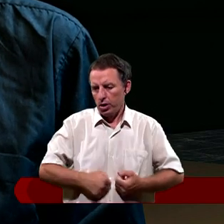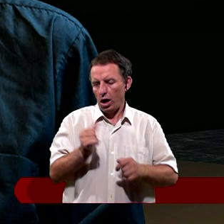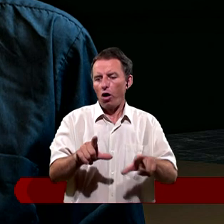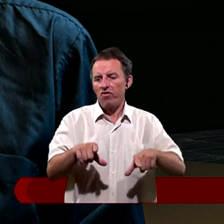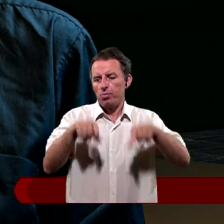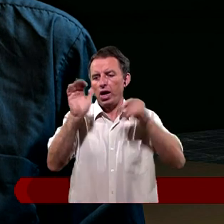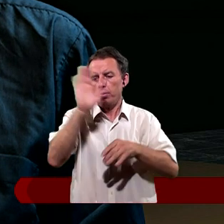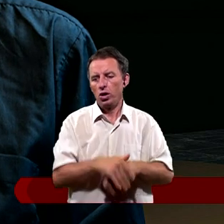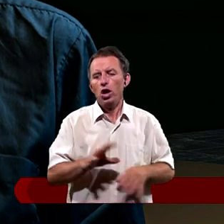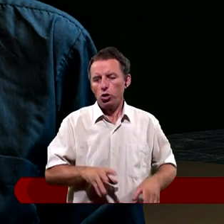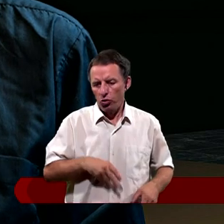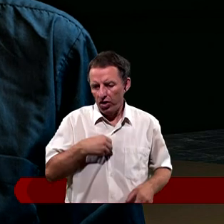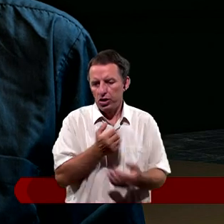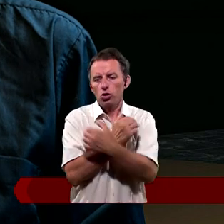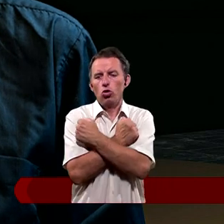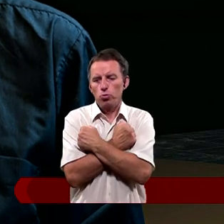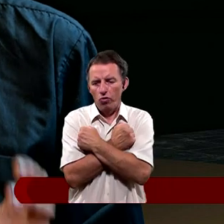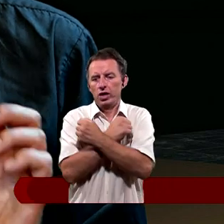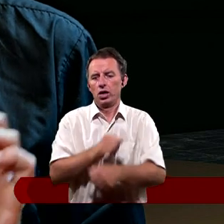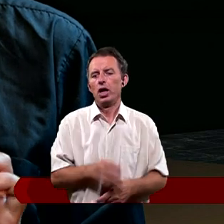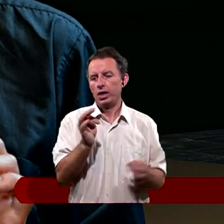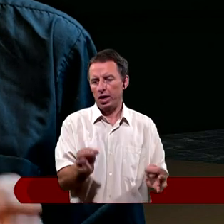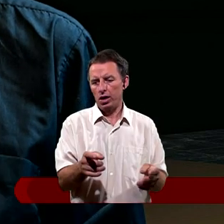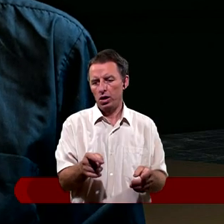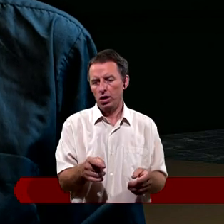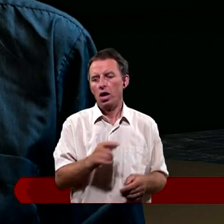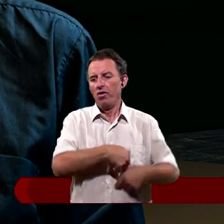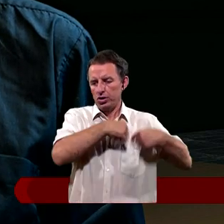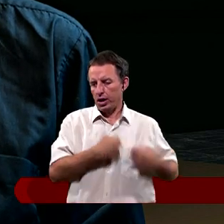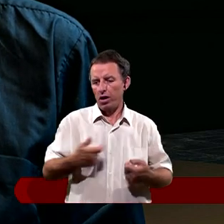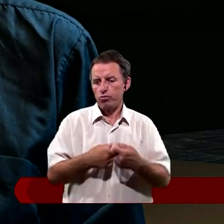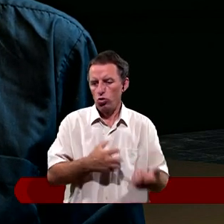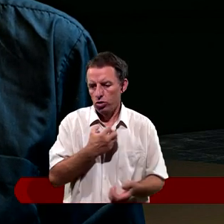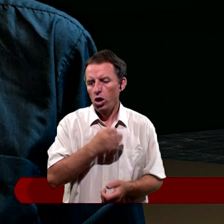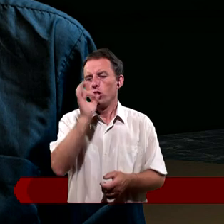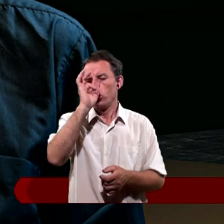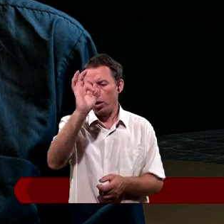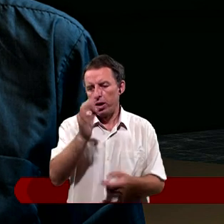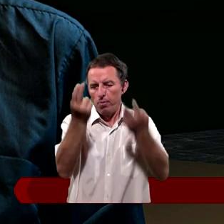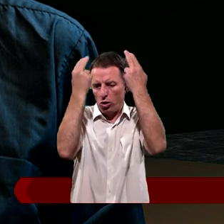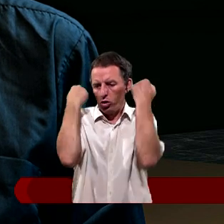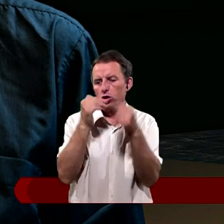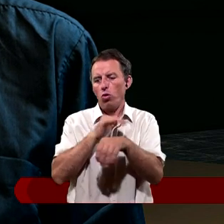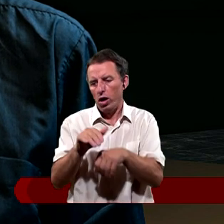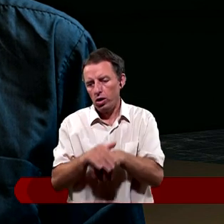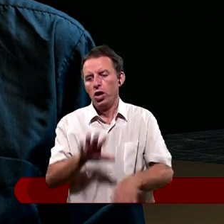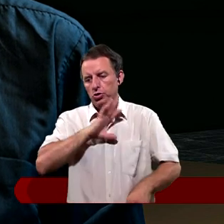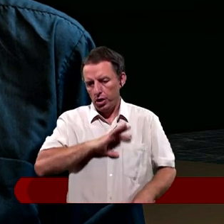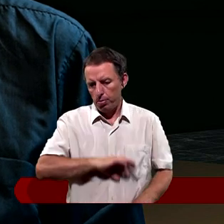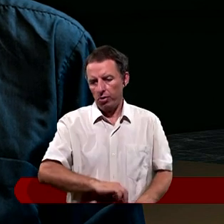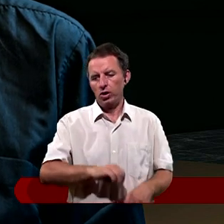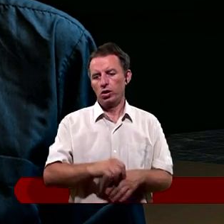przyoblekliście się jako wybrani Boży, święci i umiłowani. I teraz serdeczne współczucie, w dobroć, w pokorę,